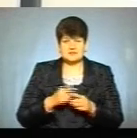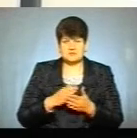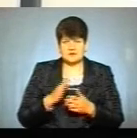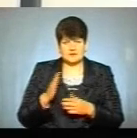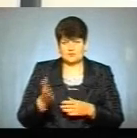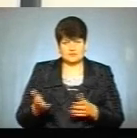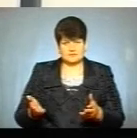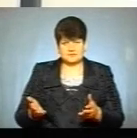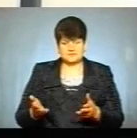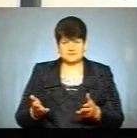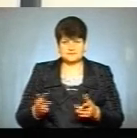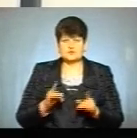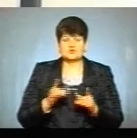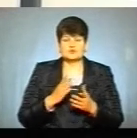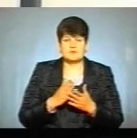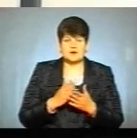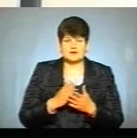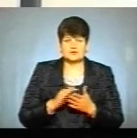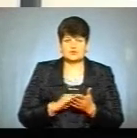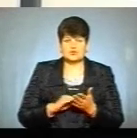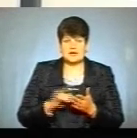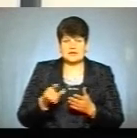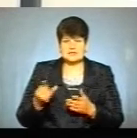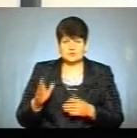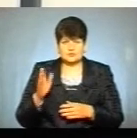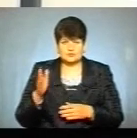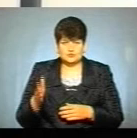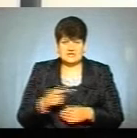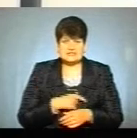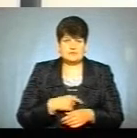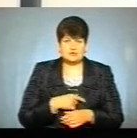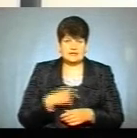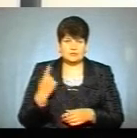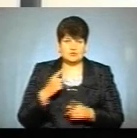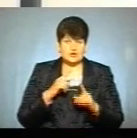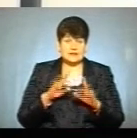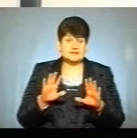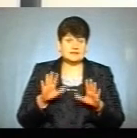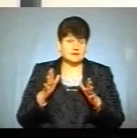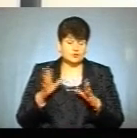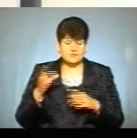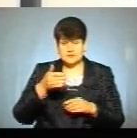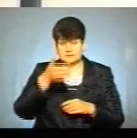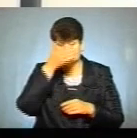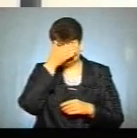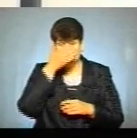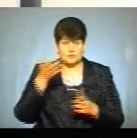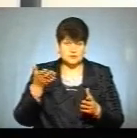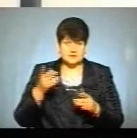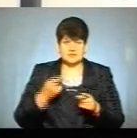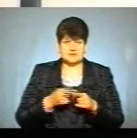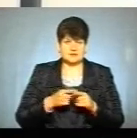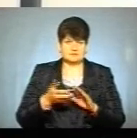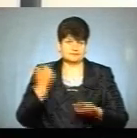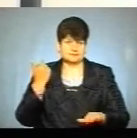відбутися і що мало б із журналістикою статися, і з депутатами обласної ради статися, що всі так закрили очі і це